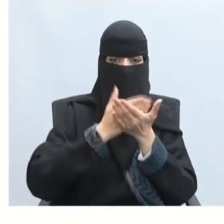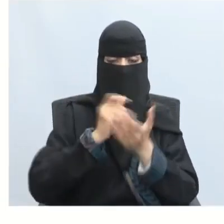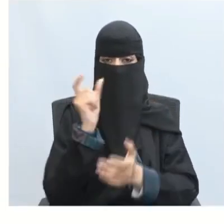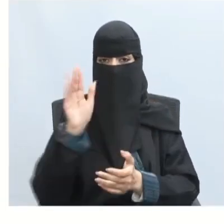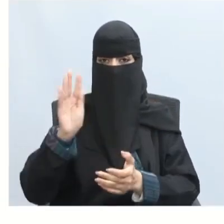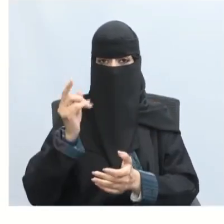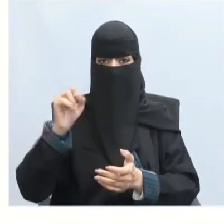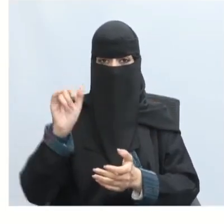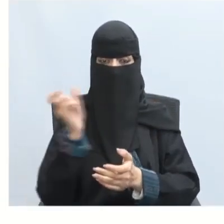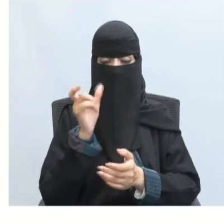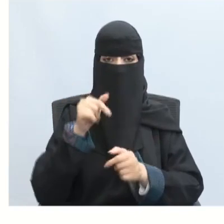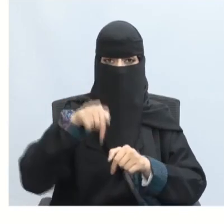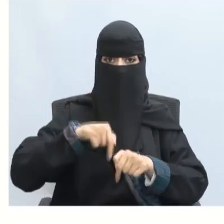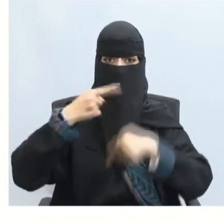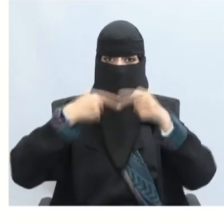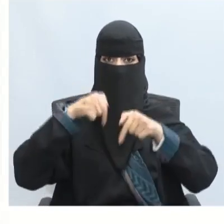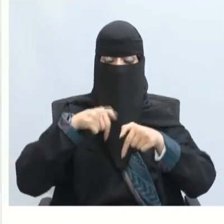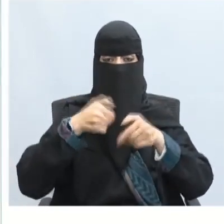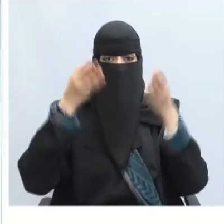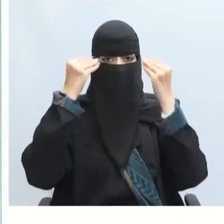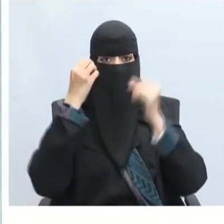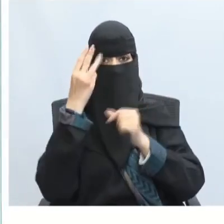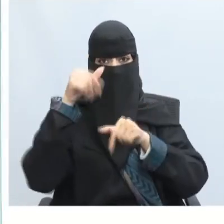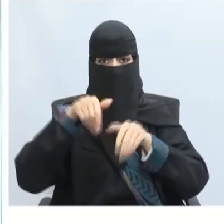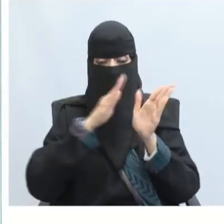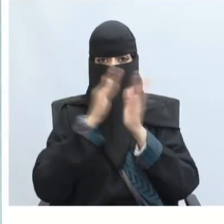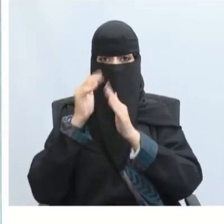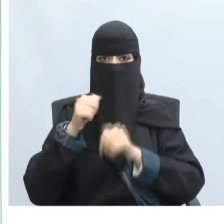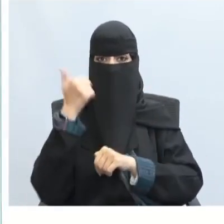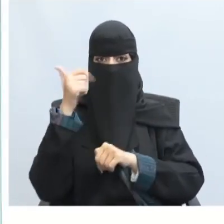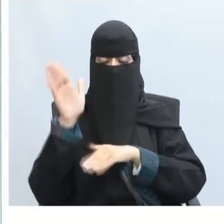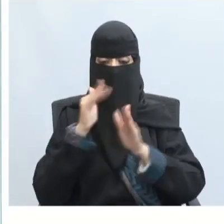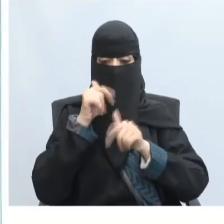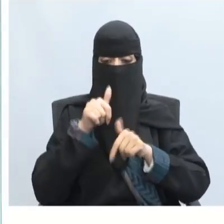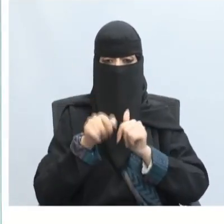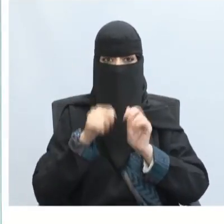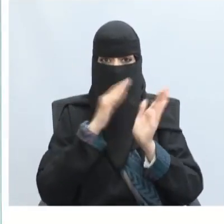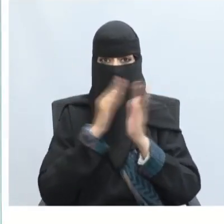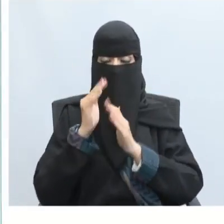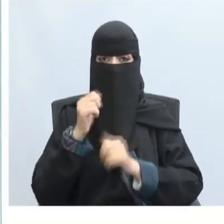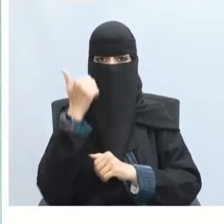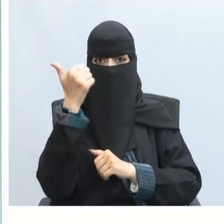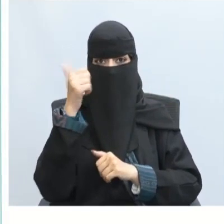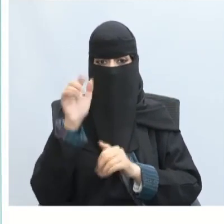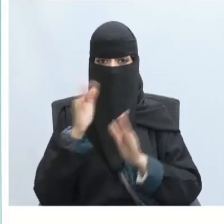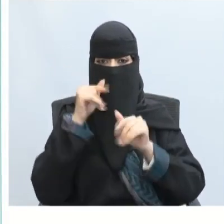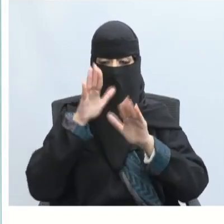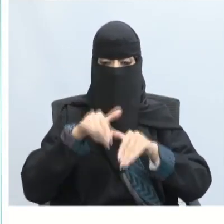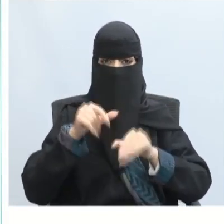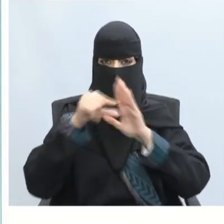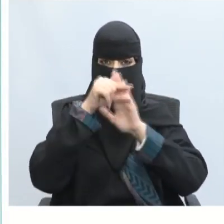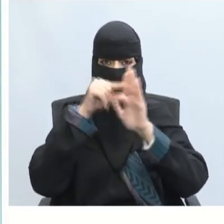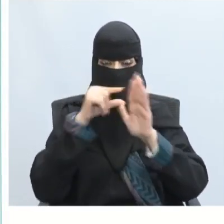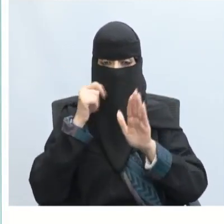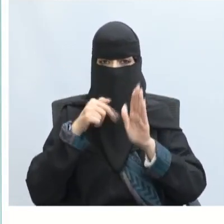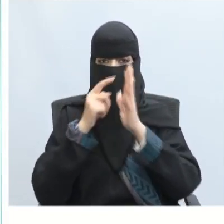الصب اليوم سوف نتحدث في اثراء ثلاثه عن الوحده السادسه الوحده السادسه الوحده تتحدث